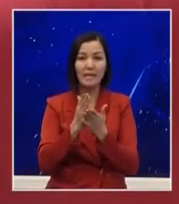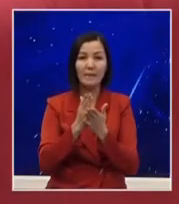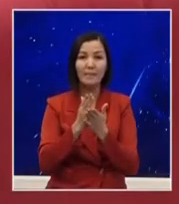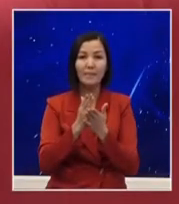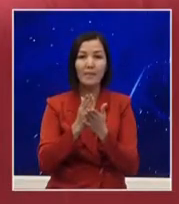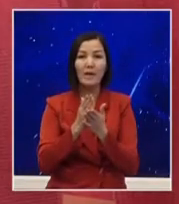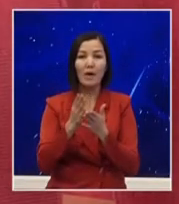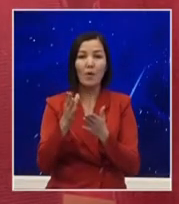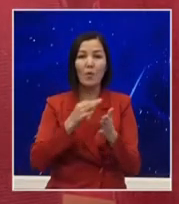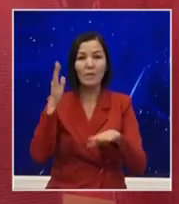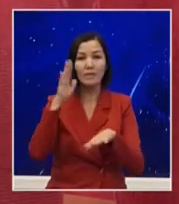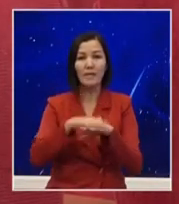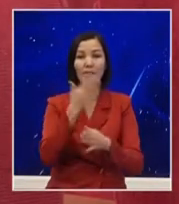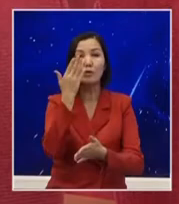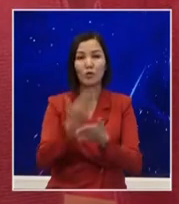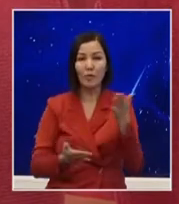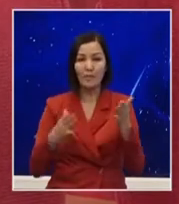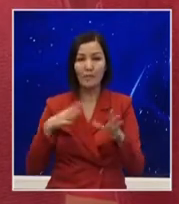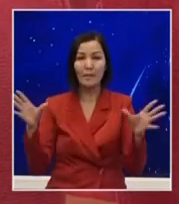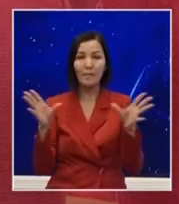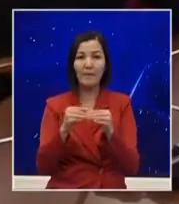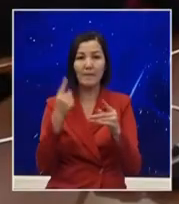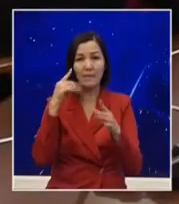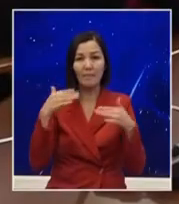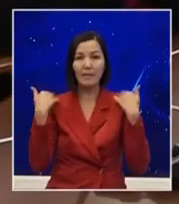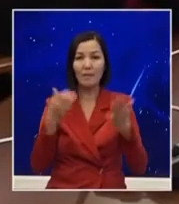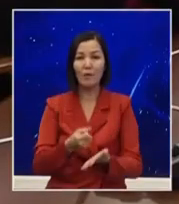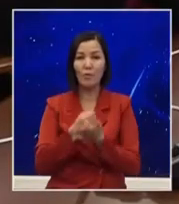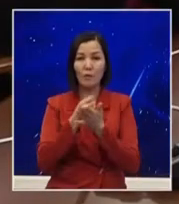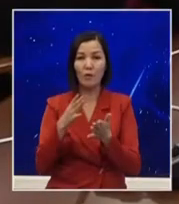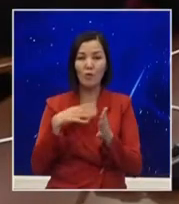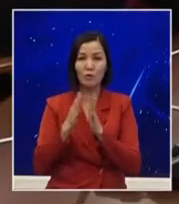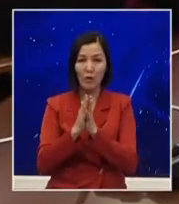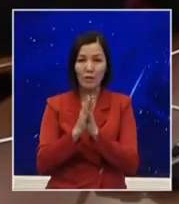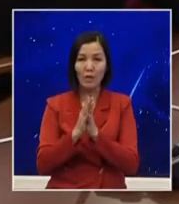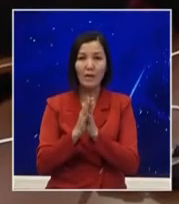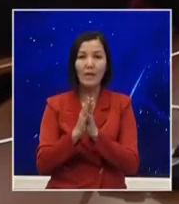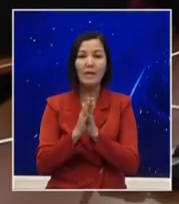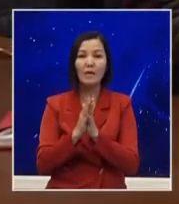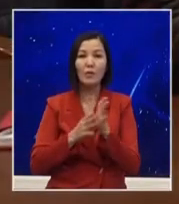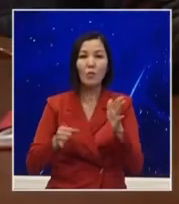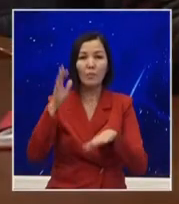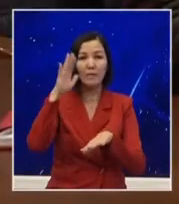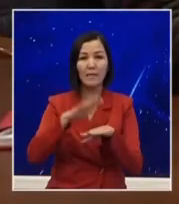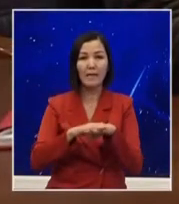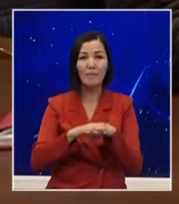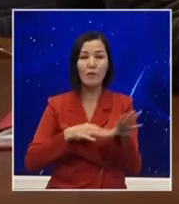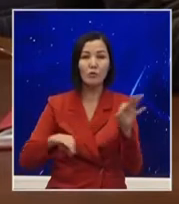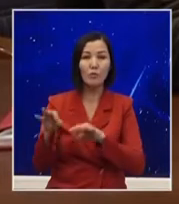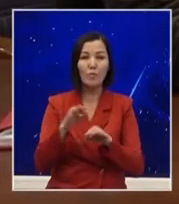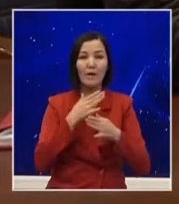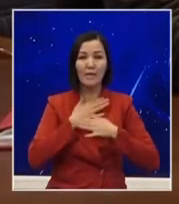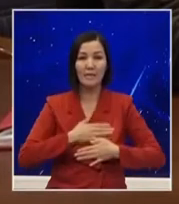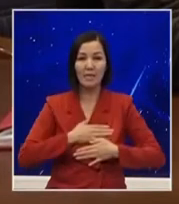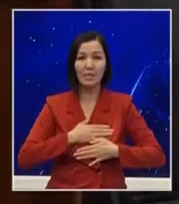саланың бет алысын Амандық Баталовтан сұрап білді, бірлескен бастамаға қолдау сұрады. Өз кезегінде аймақ басшысы аталған жобаға